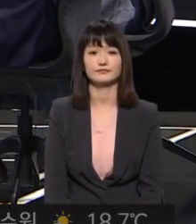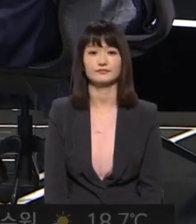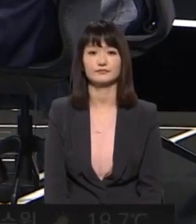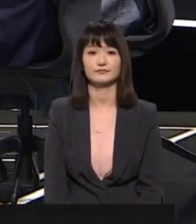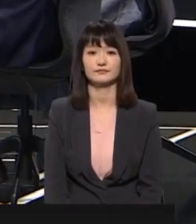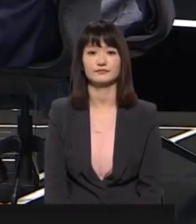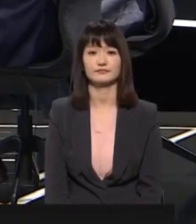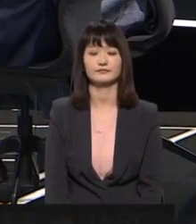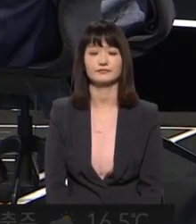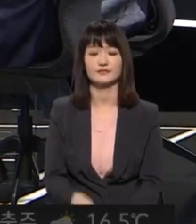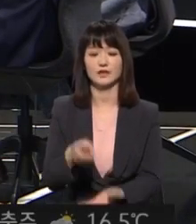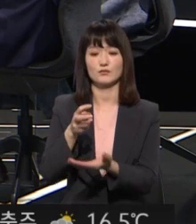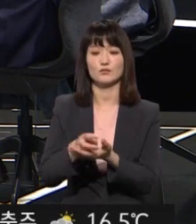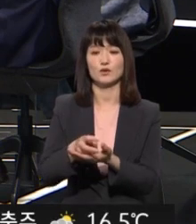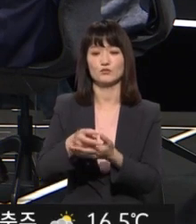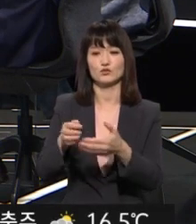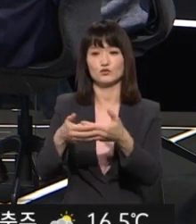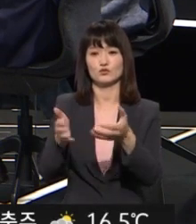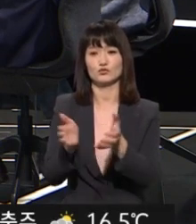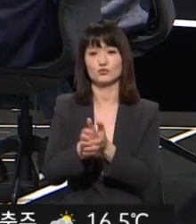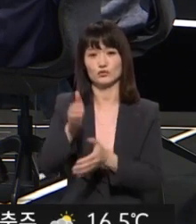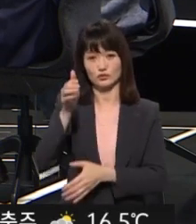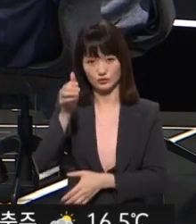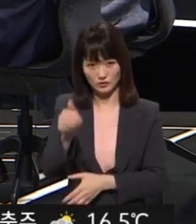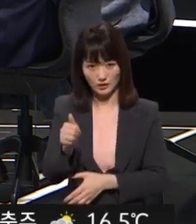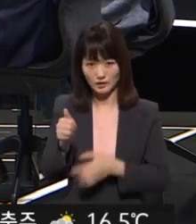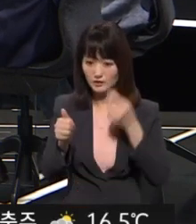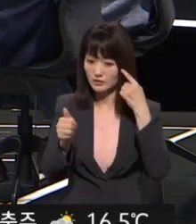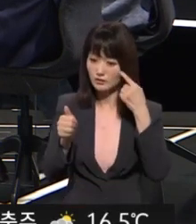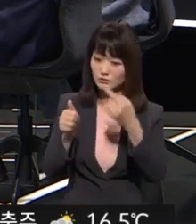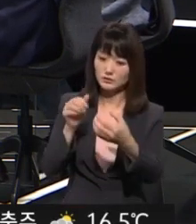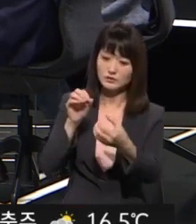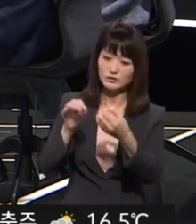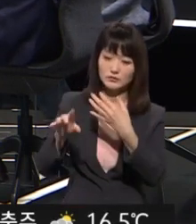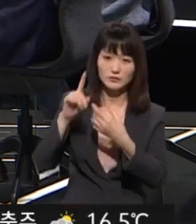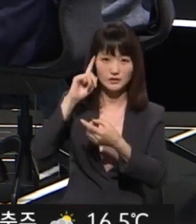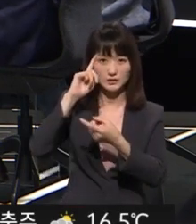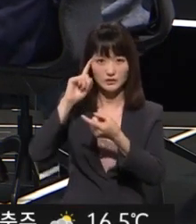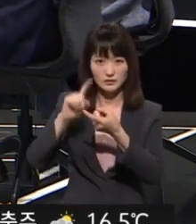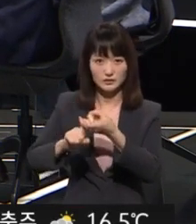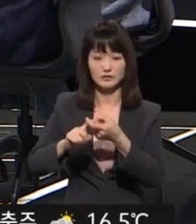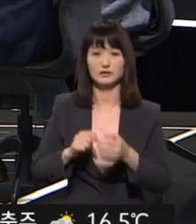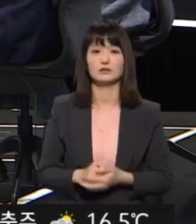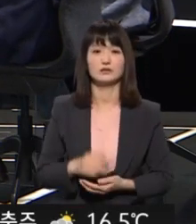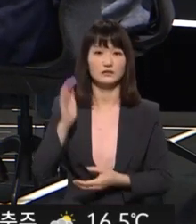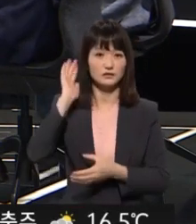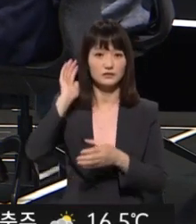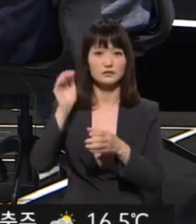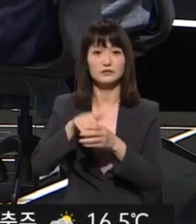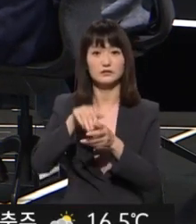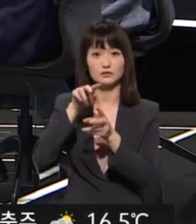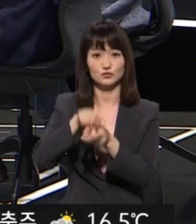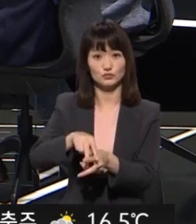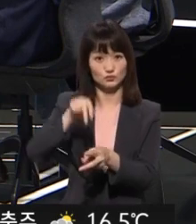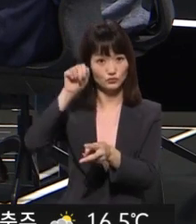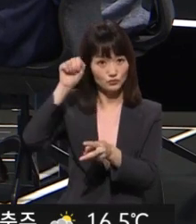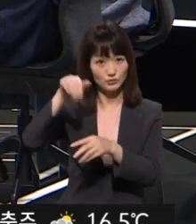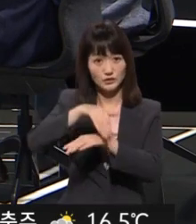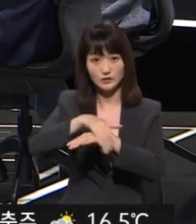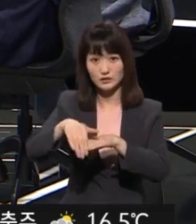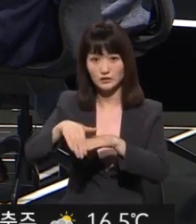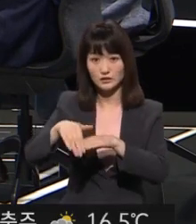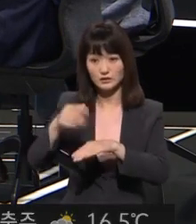예, 한동훈 법무부 장관이 국감에서 한 얘기가 화제가 되고 있습니다. 출마 계획을 가지고 계십니까? 라고